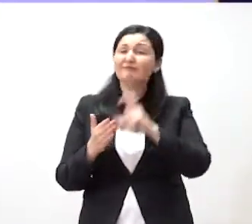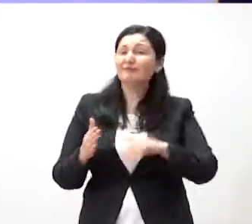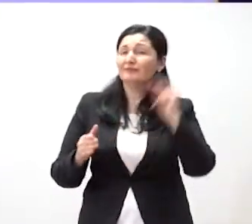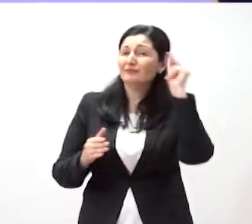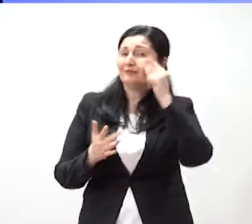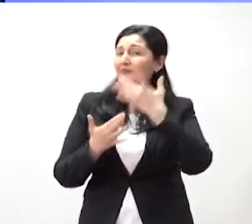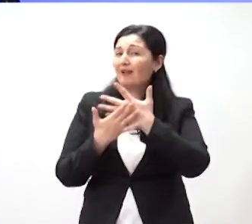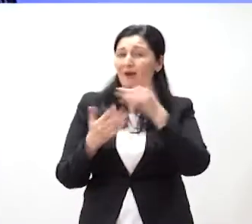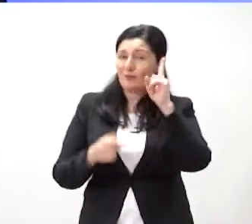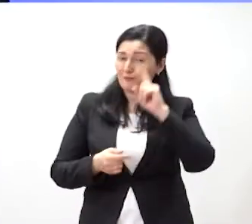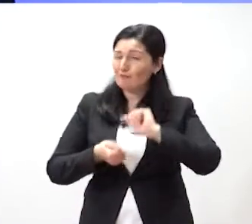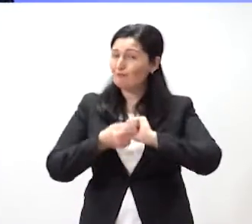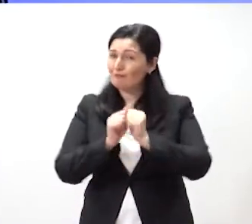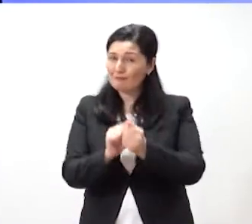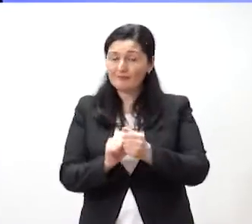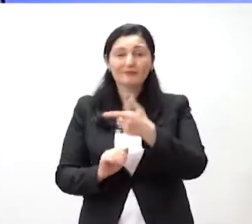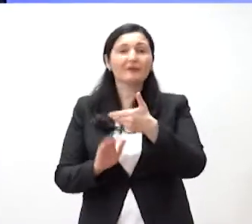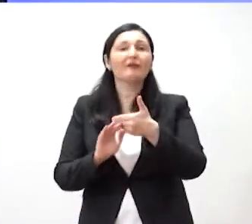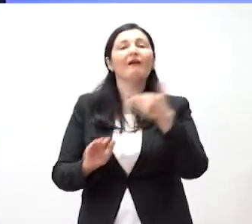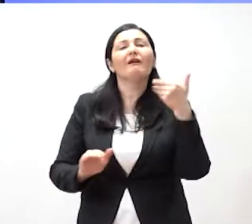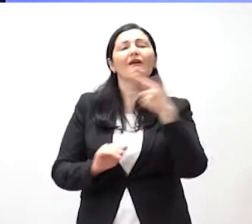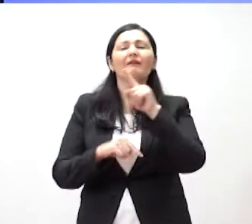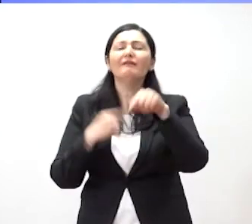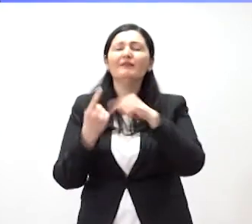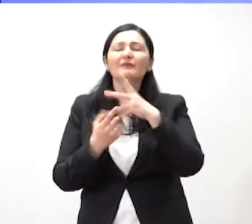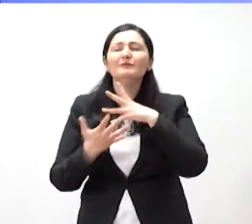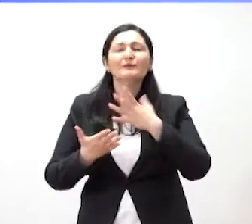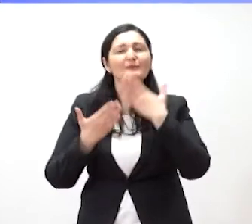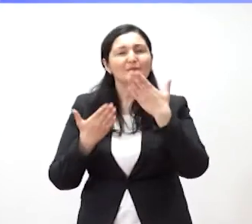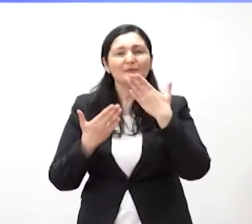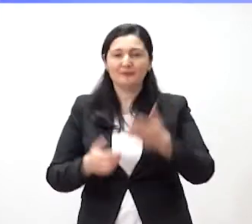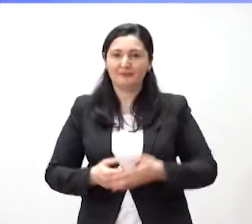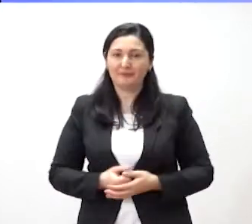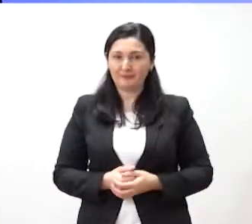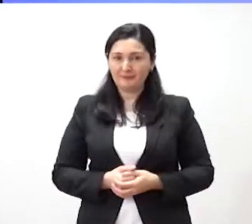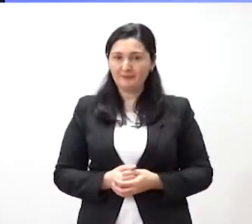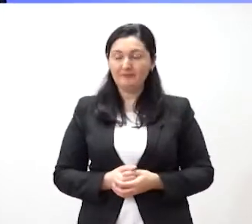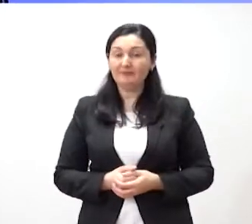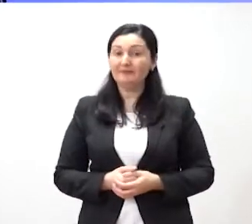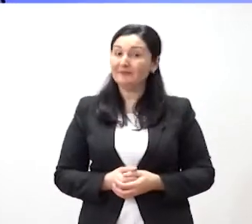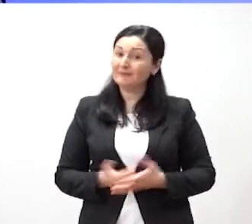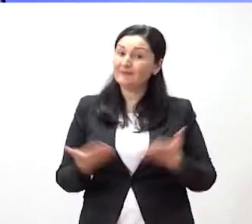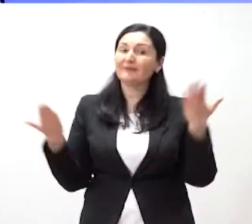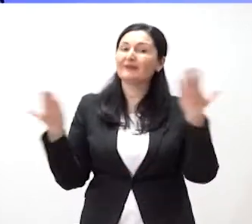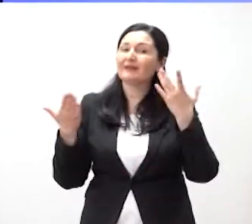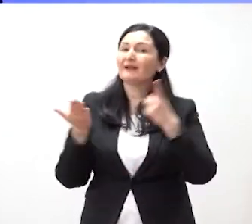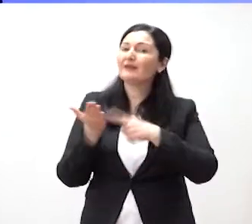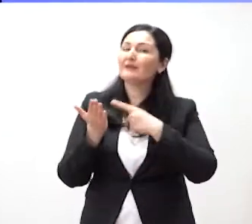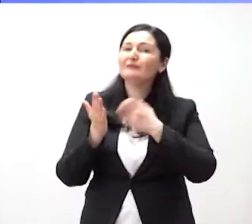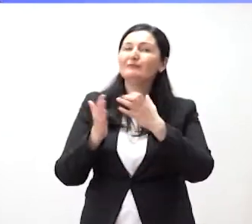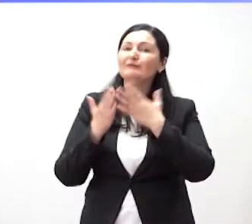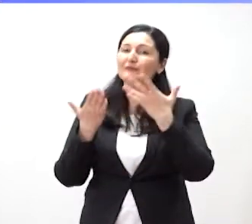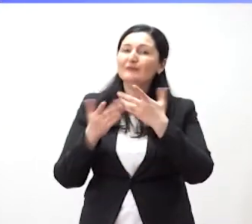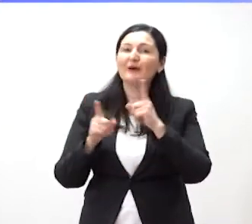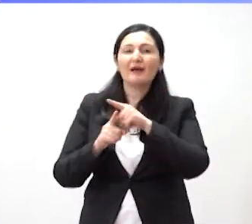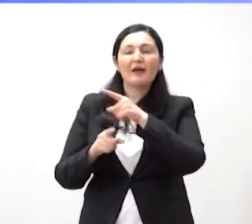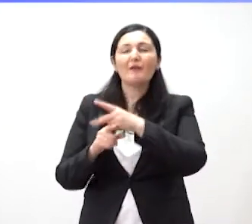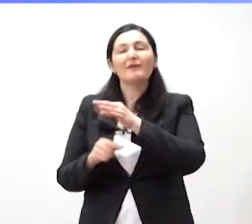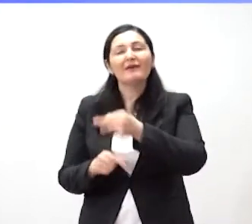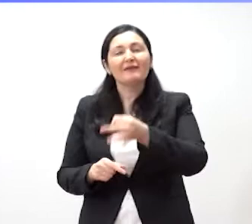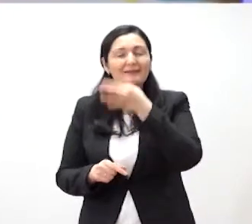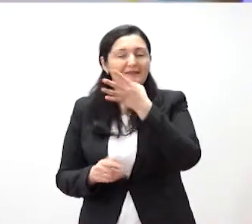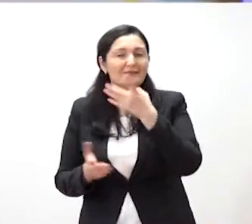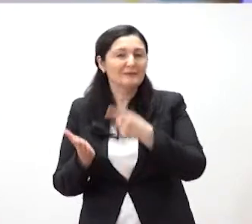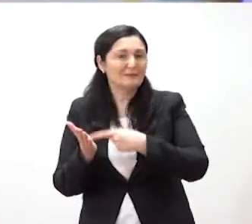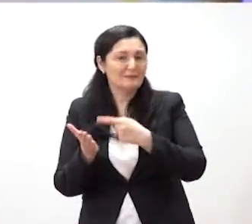Лоладжон. Лабай. Ту бештар чӣ гуна асарҳоро мехонӣ? Ва кадом китоби хондат ба ту писанд